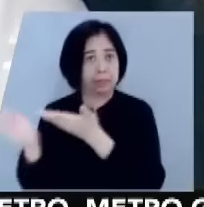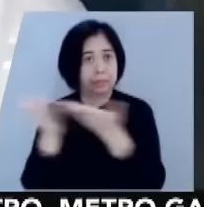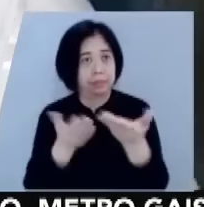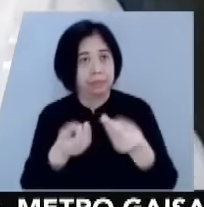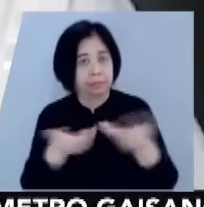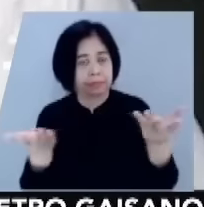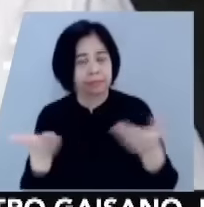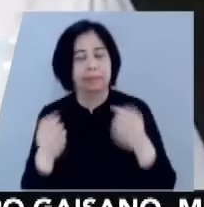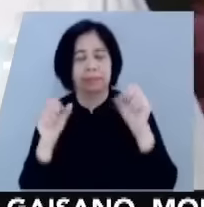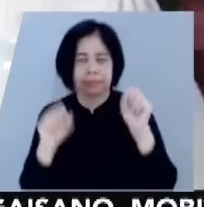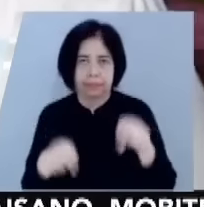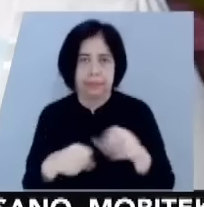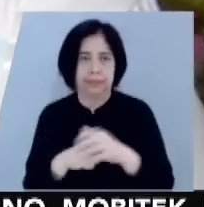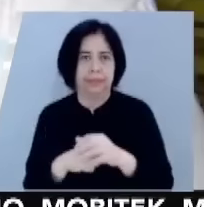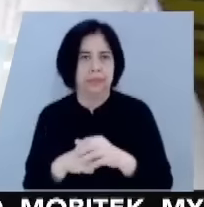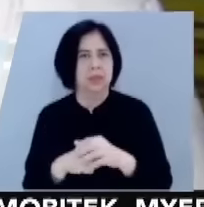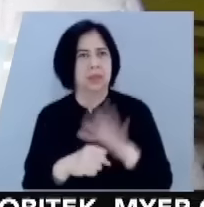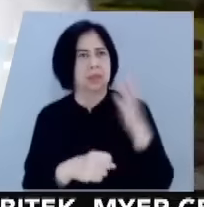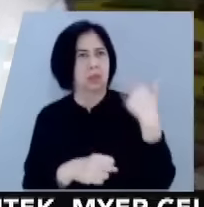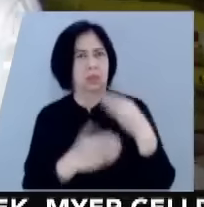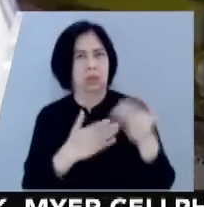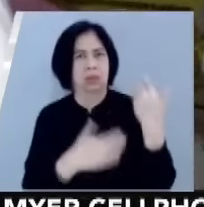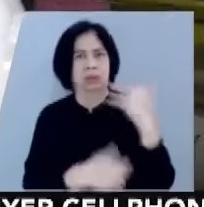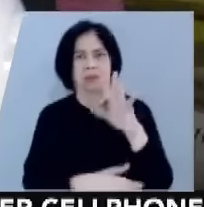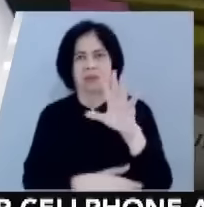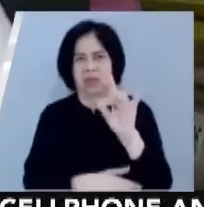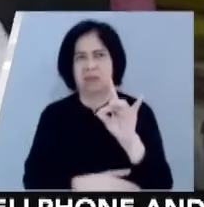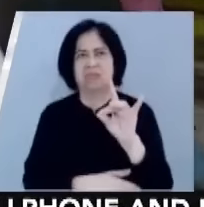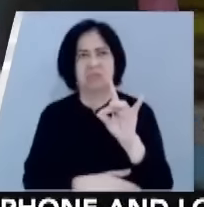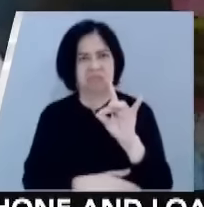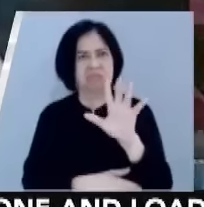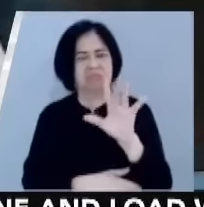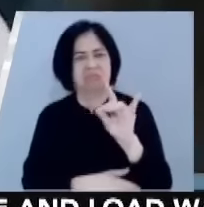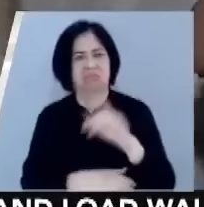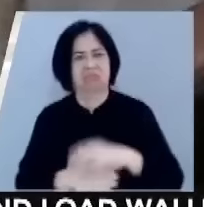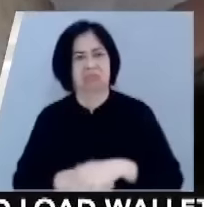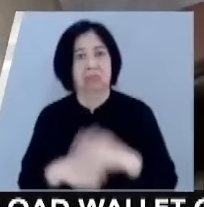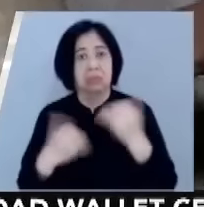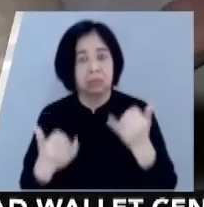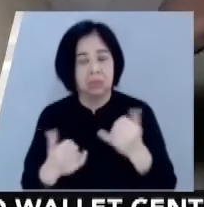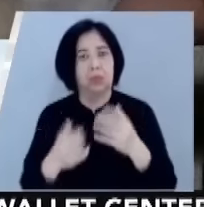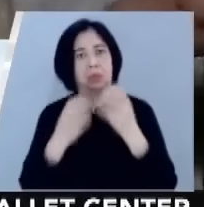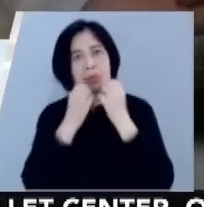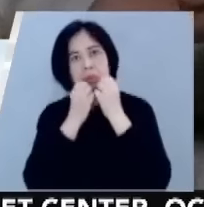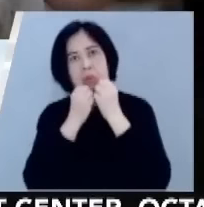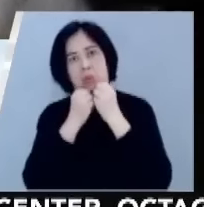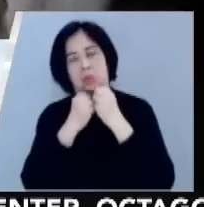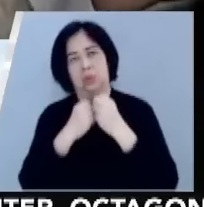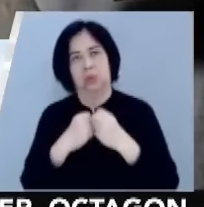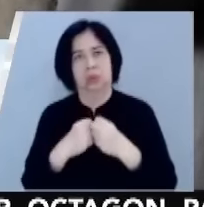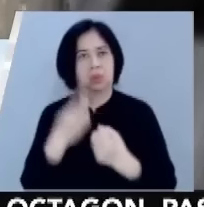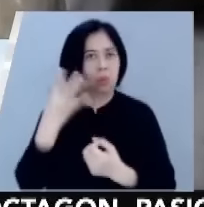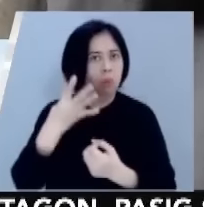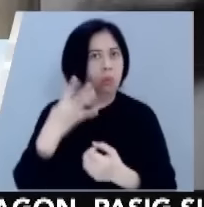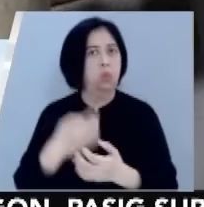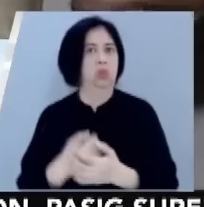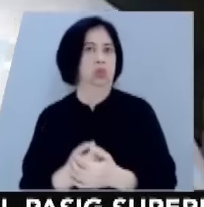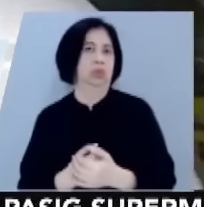naman. Nasa 58 ang binibili ko. Oo. Eh ngayon, laking bagay ito. 40. Yung the